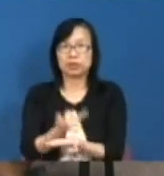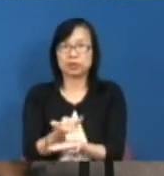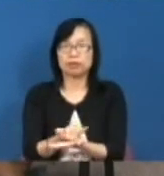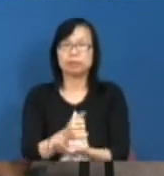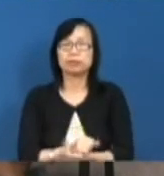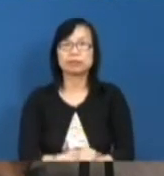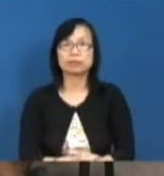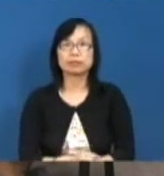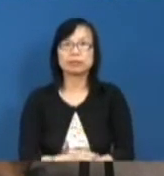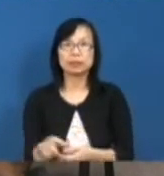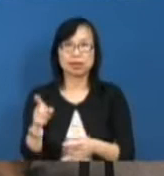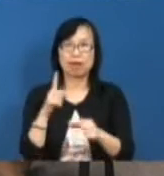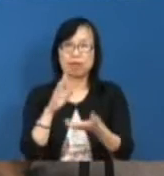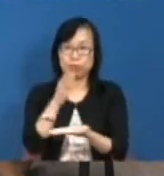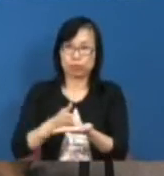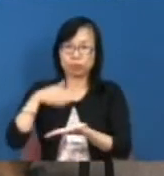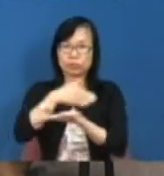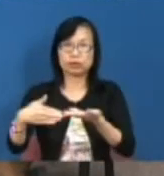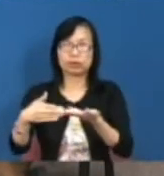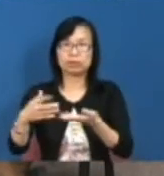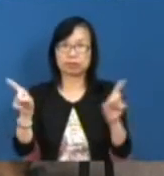是中秋節